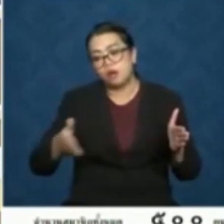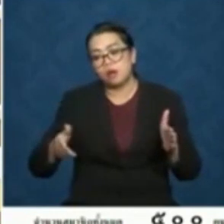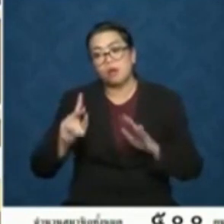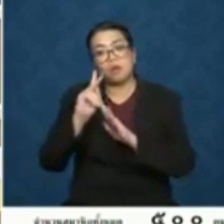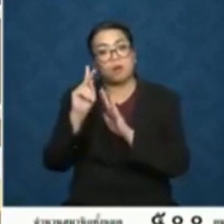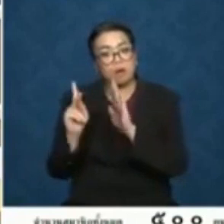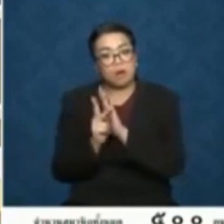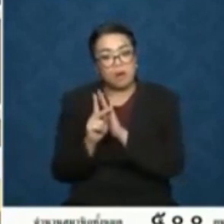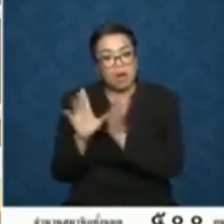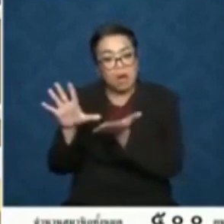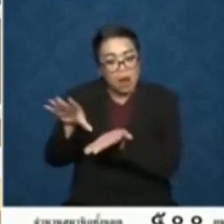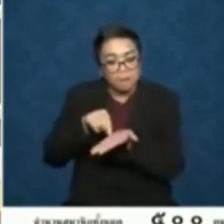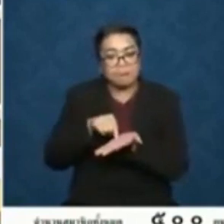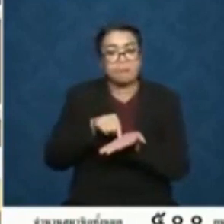ว่